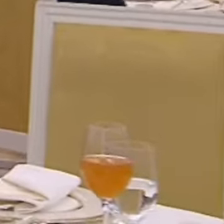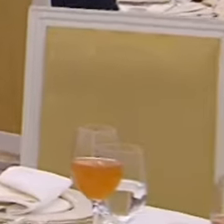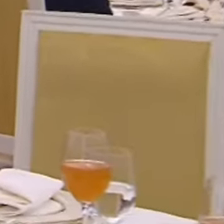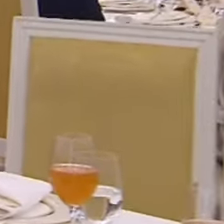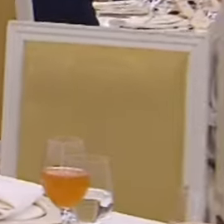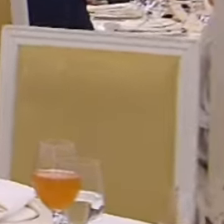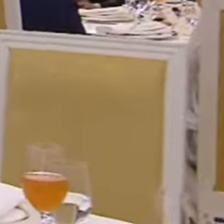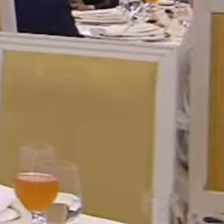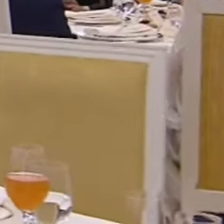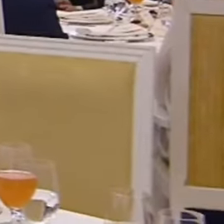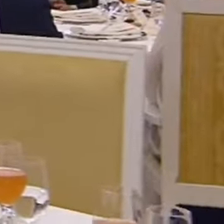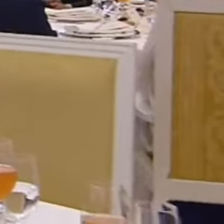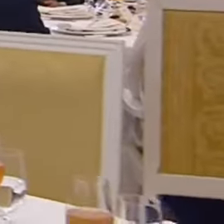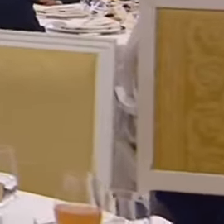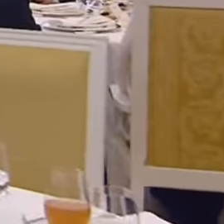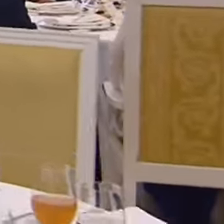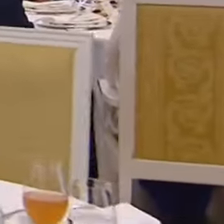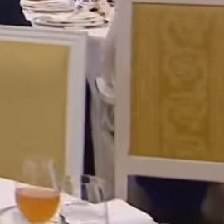verk, ne, upelė,